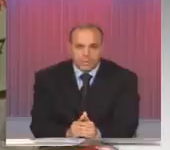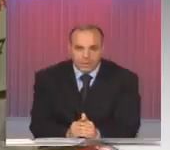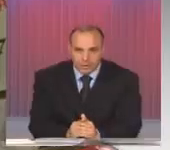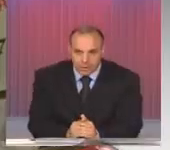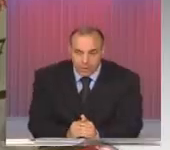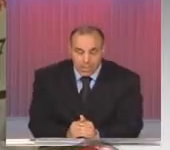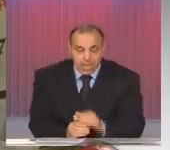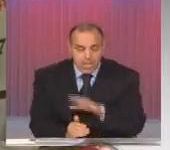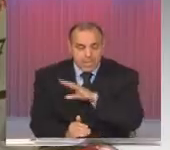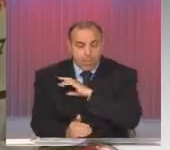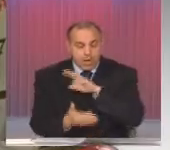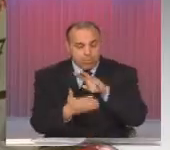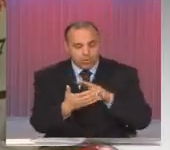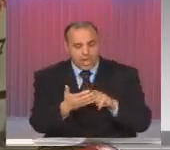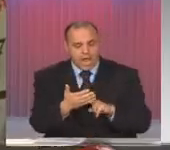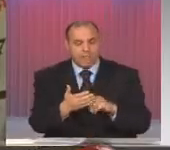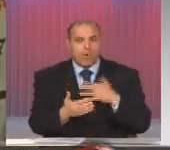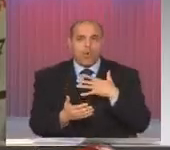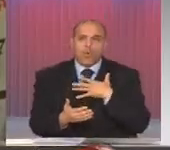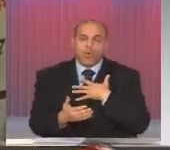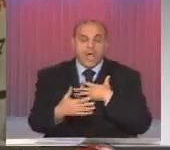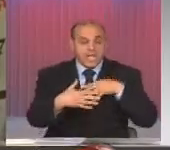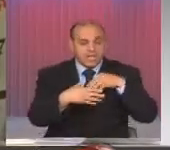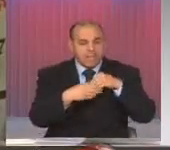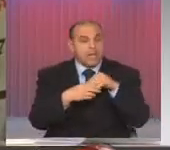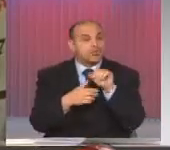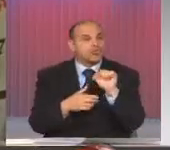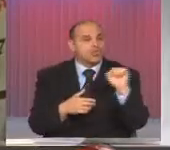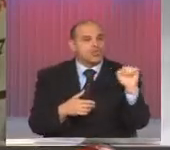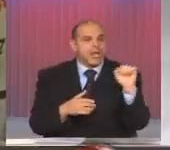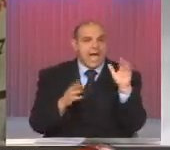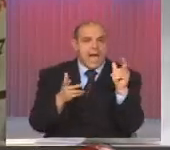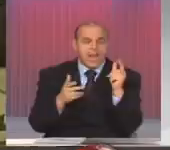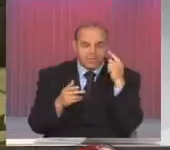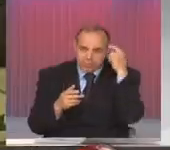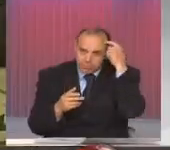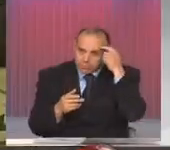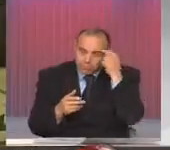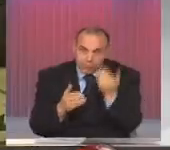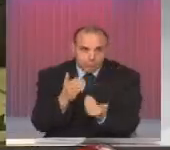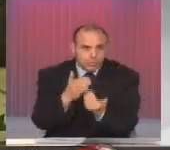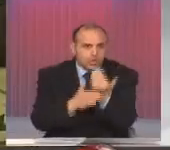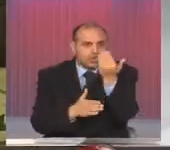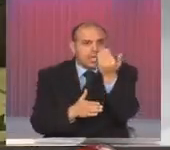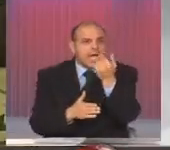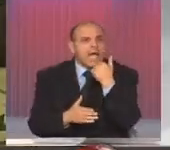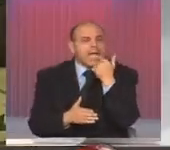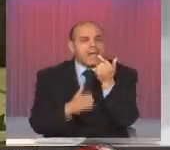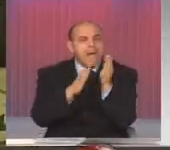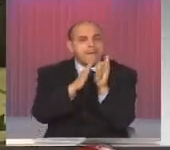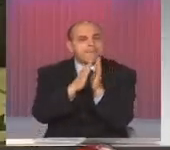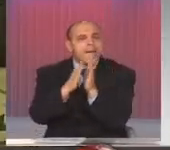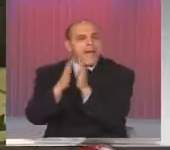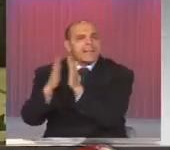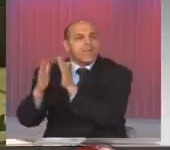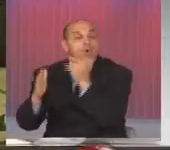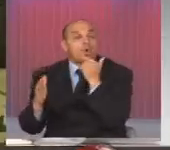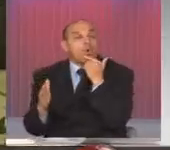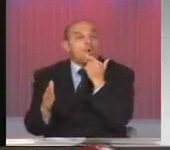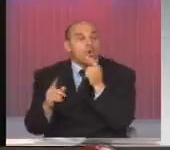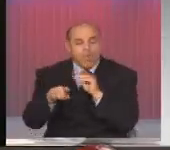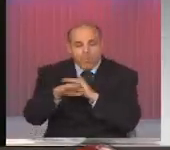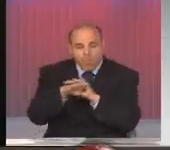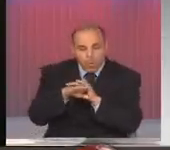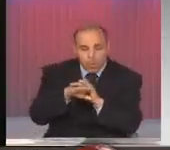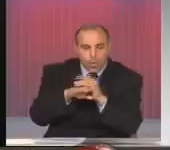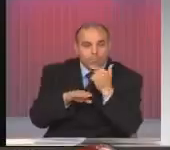دور المطالعة في نحت الشخصية واندماجها الاجتماعي ومن أجل رؤية متجددة لوظائف المكتبات هي من أحد أبرز